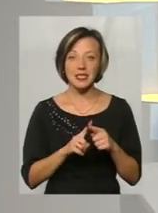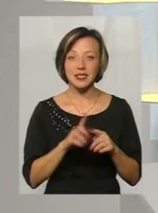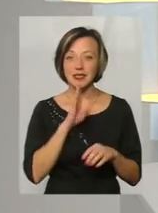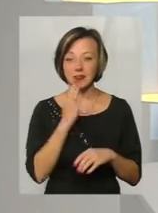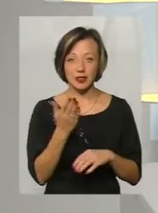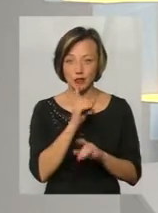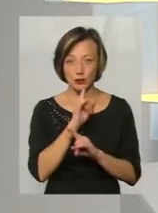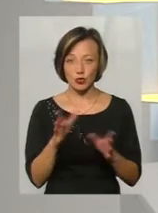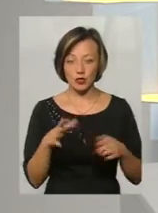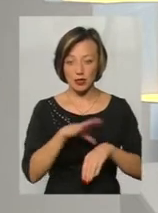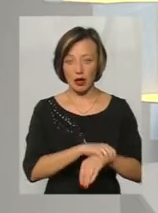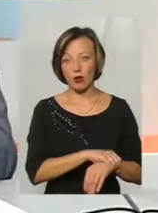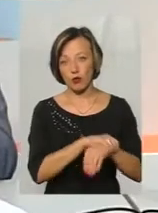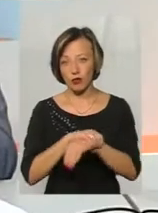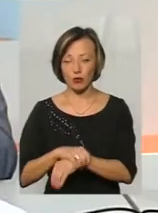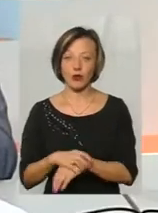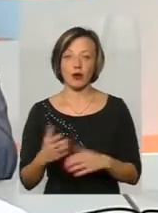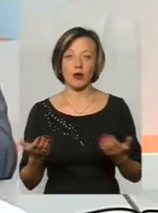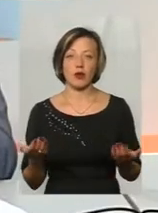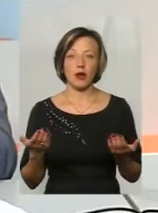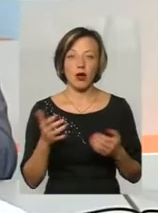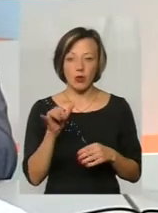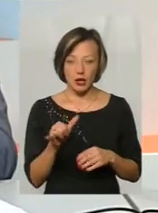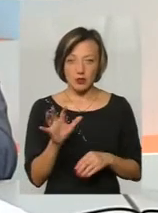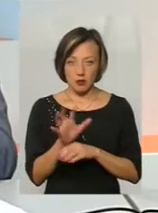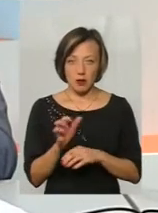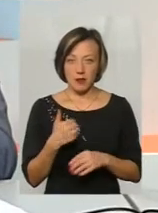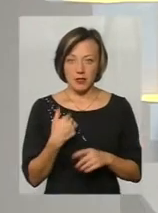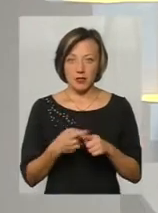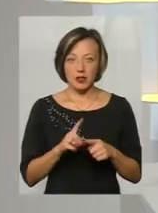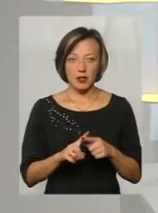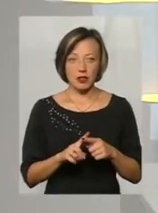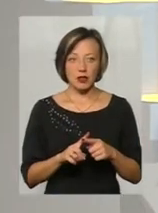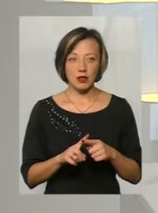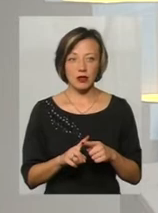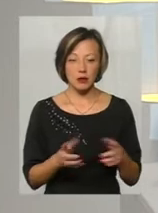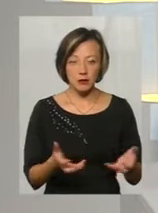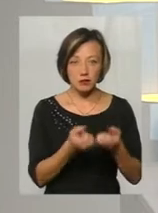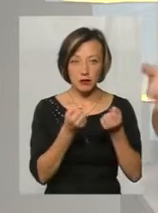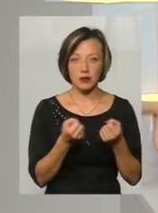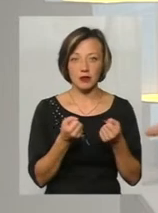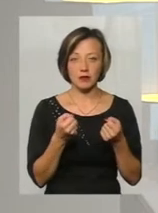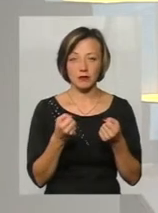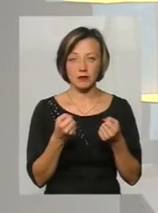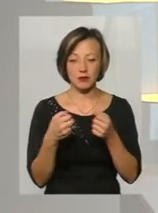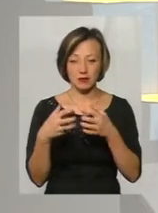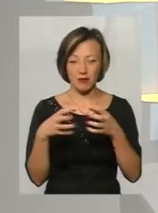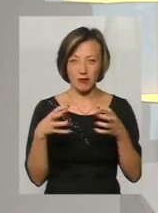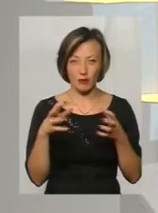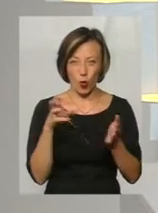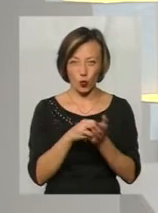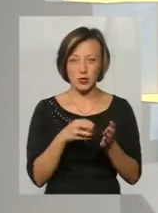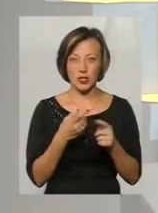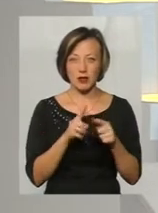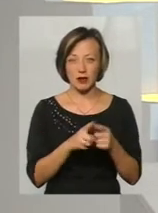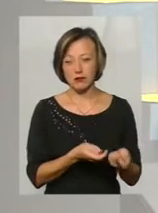будеш її там за руку хапати, тим паче, що в неї собака. Да? Ми за цю собаку, яка вже покусана, подерта, поки там